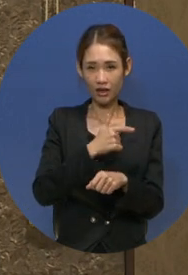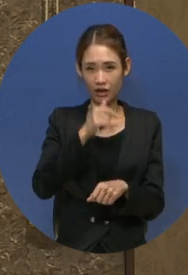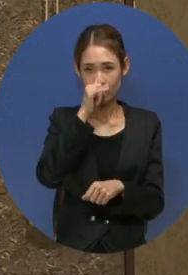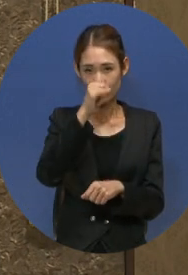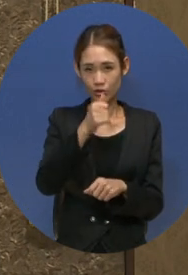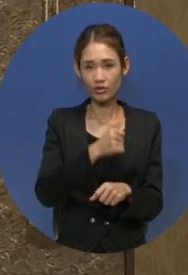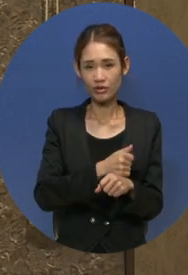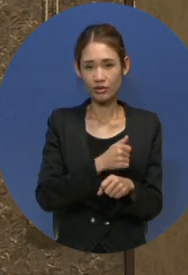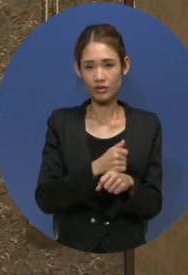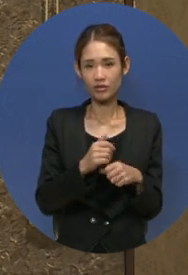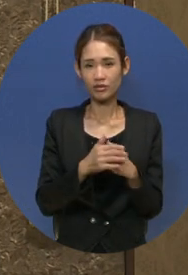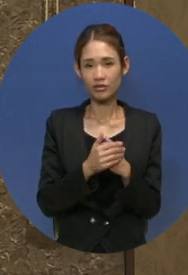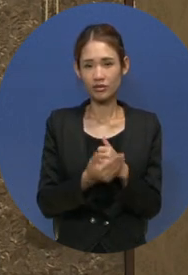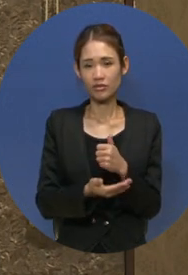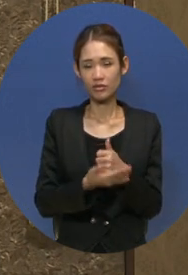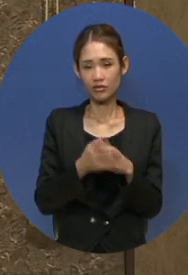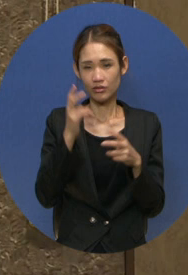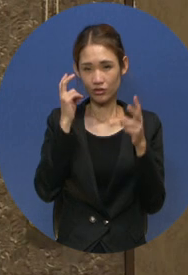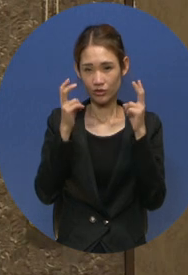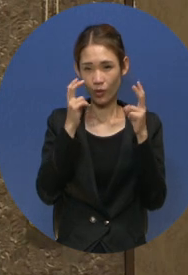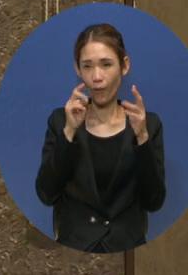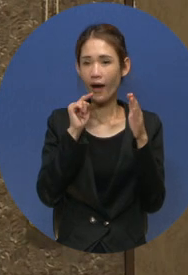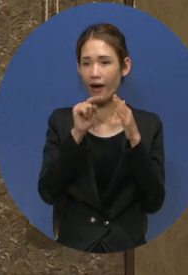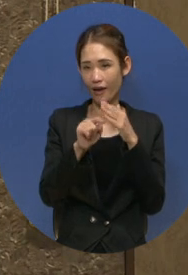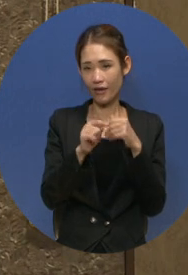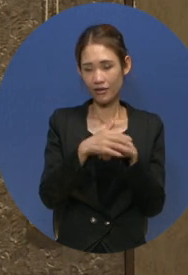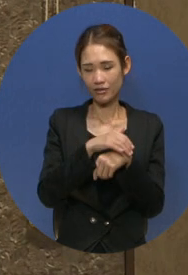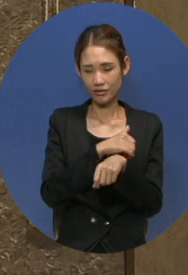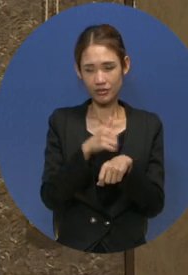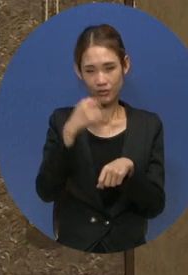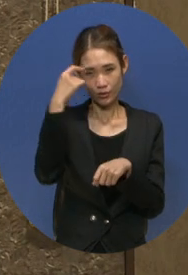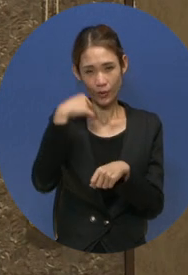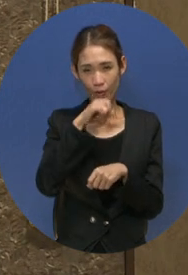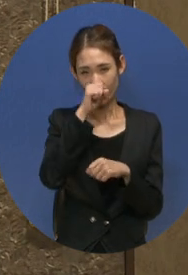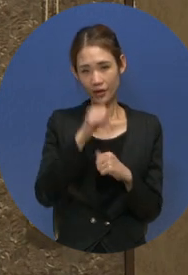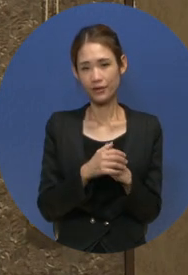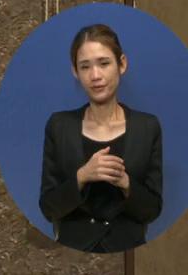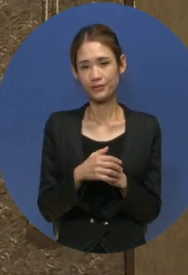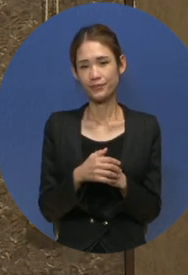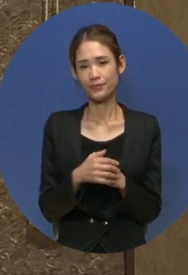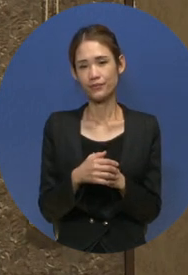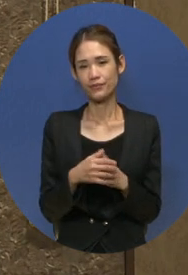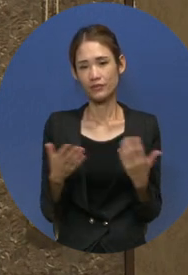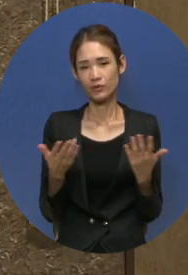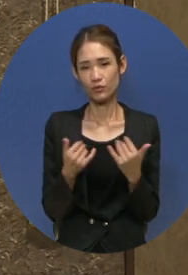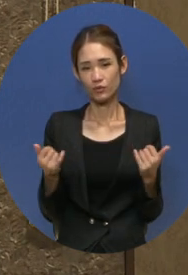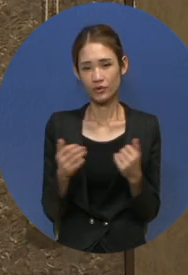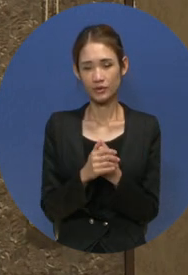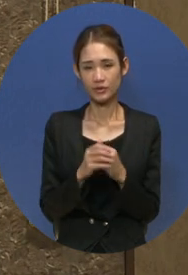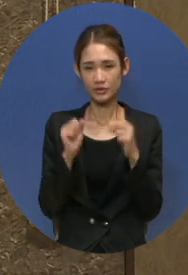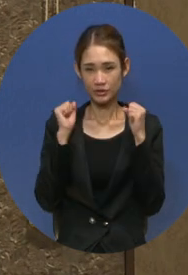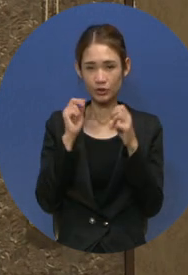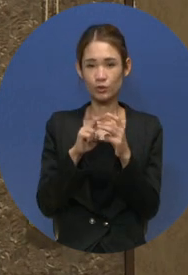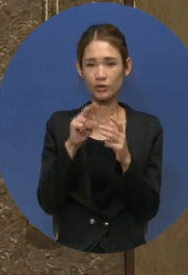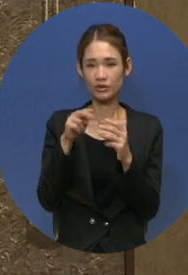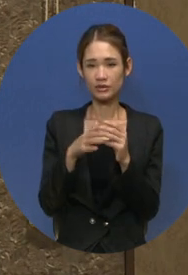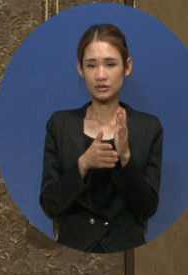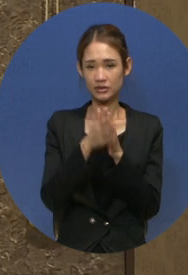훌륭하다. 뭐, 그러니까 이분들이 출근, 거울로 출근하는 것도 굉장히 좋아하시고, 예. 그리고 저희 직원들 뿐 아니라 거기 체육센터에